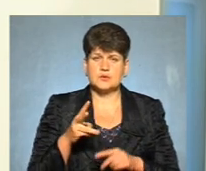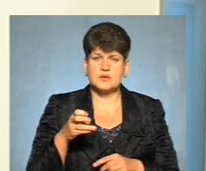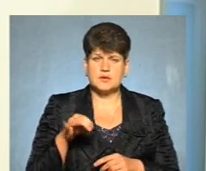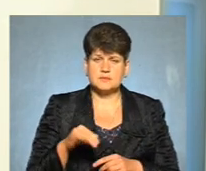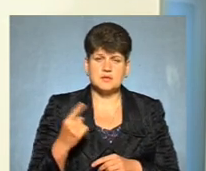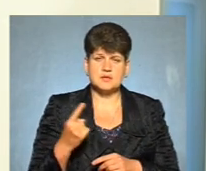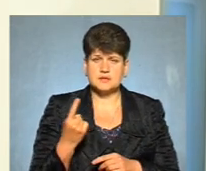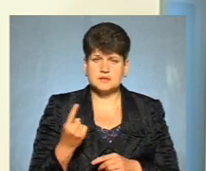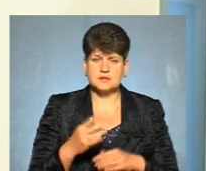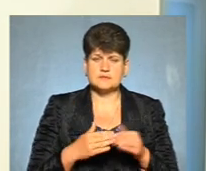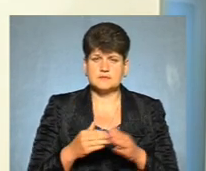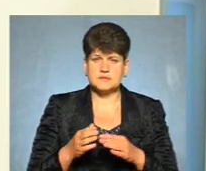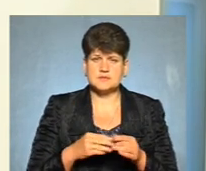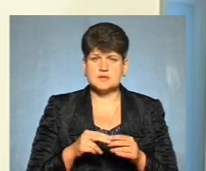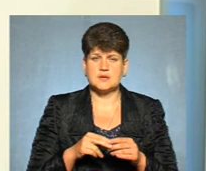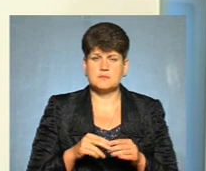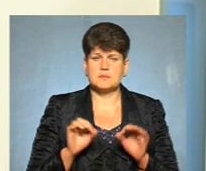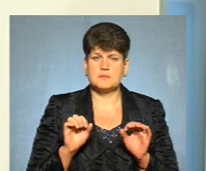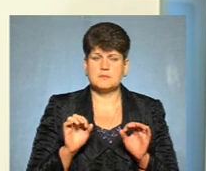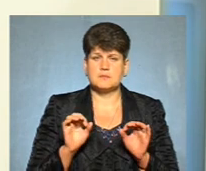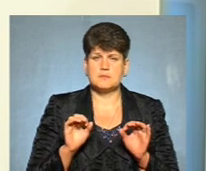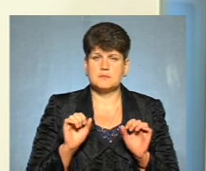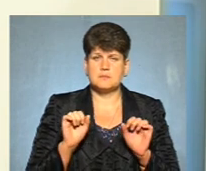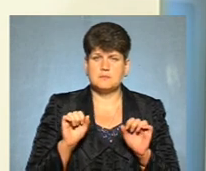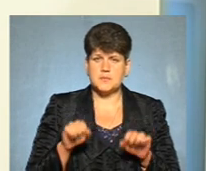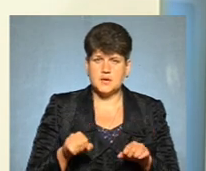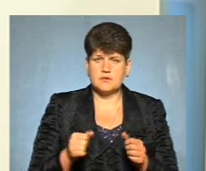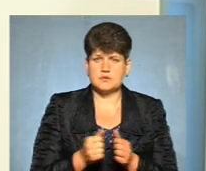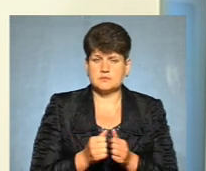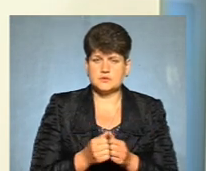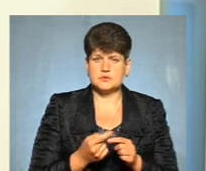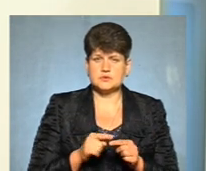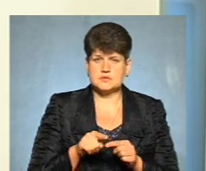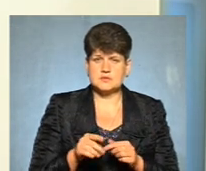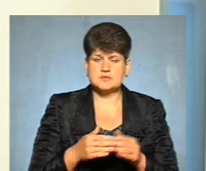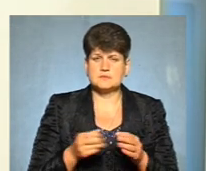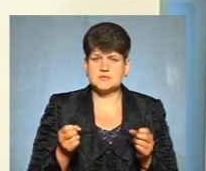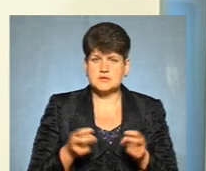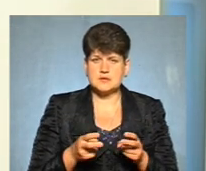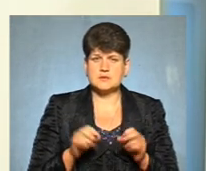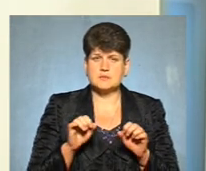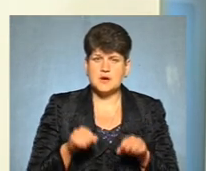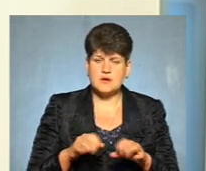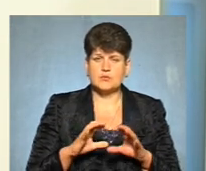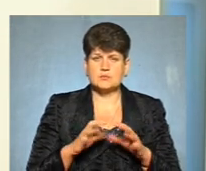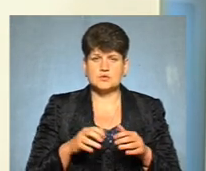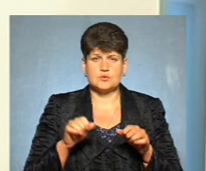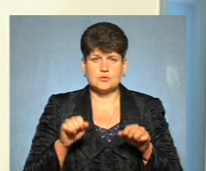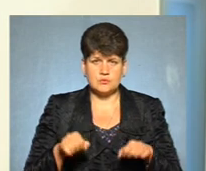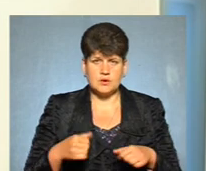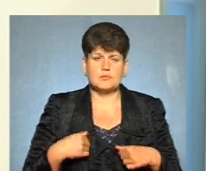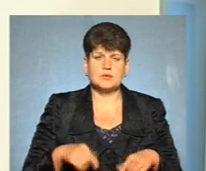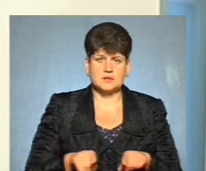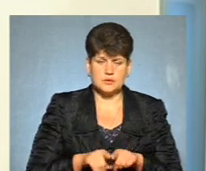вступне випробування. Це з правознавства і з тих предметів, які до цього наближені. Це на спеціальність право, міжнародне право. Ми також до